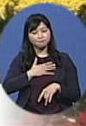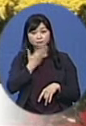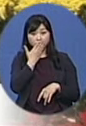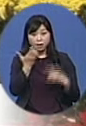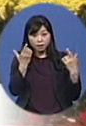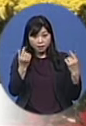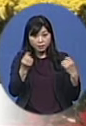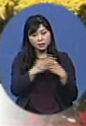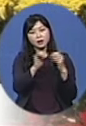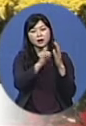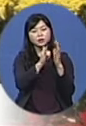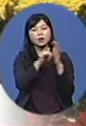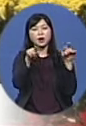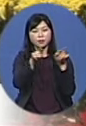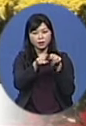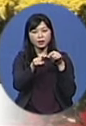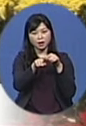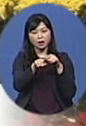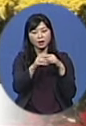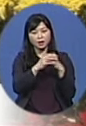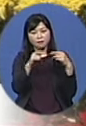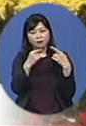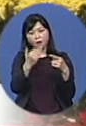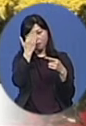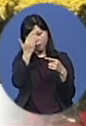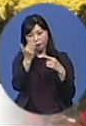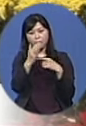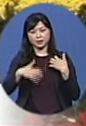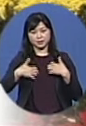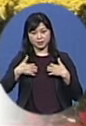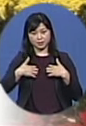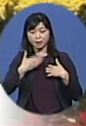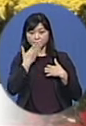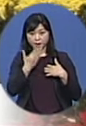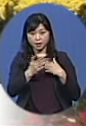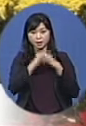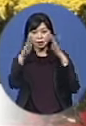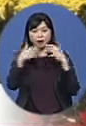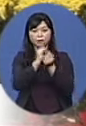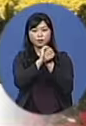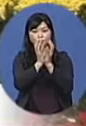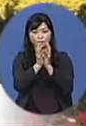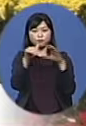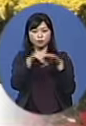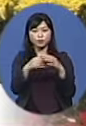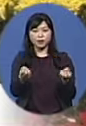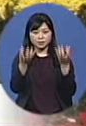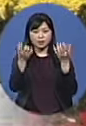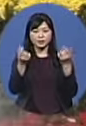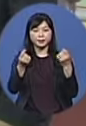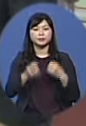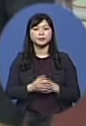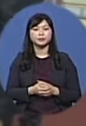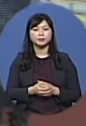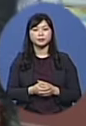있는 가족과 함께 공짜로 즐길 수 있는 최고의 가을 꽃문화 행사라는 점이